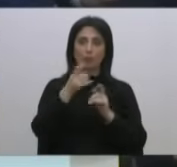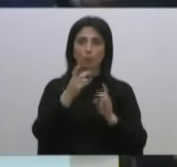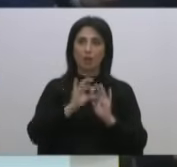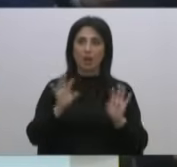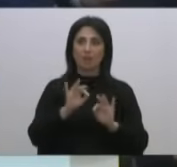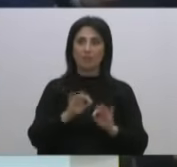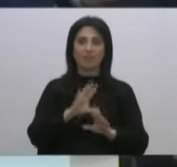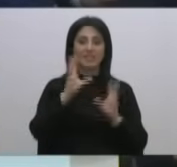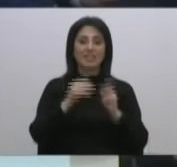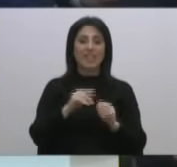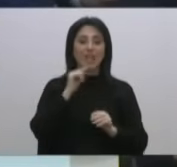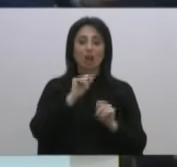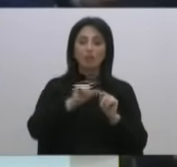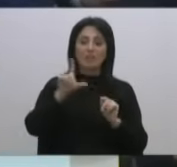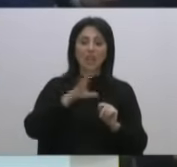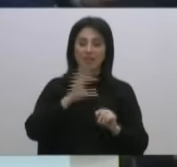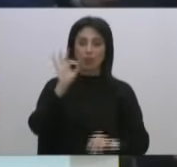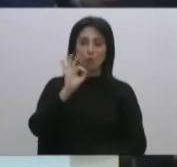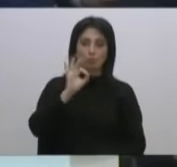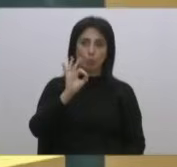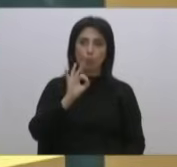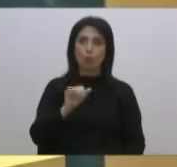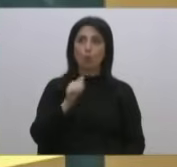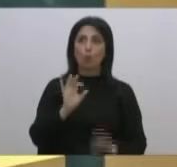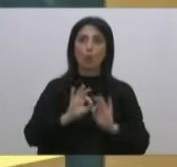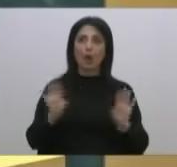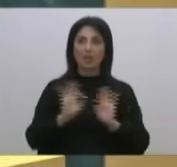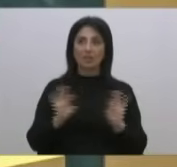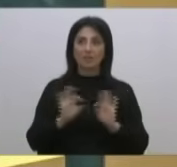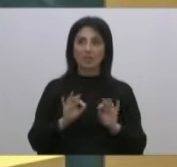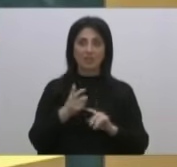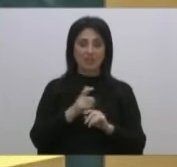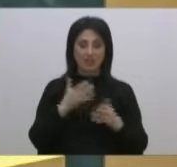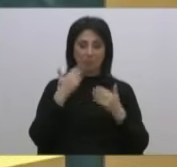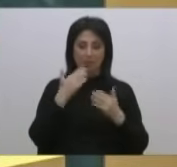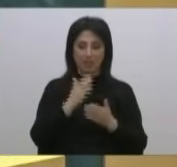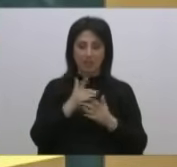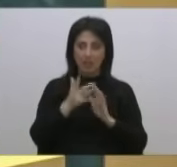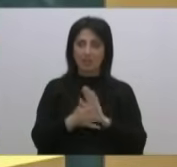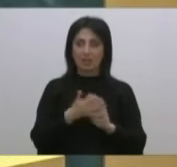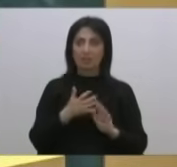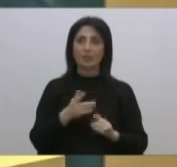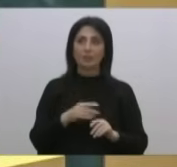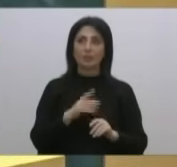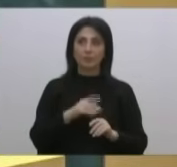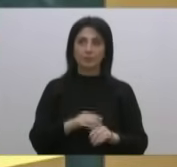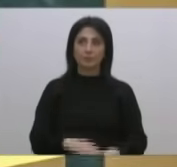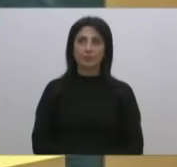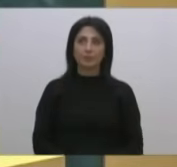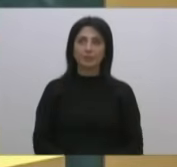uqs. Sartar khonda ekonomikuris noli iqo. Da rogor agis da zalyan martivat ar gasagebenaze 4-8